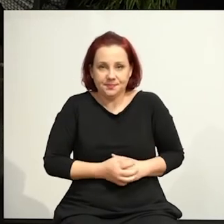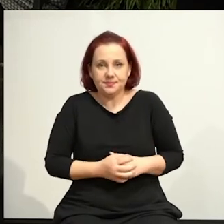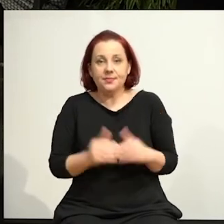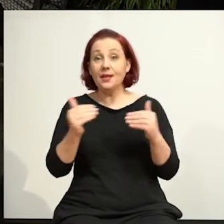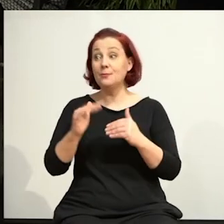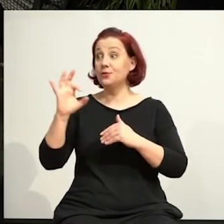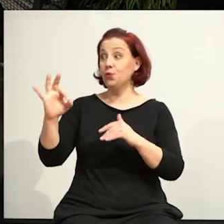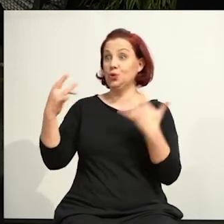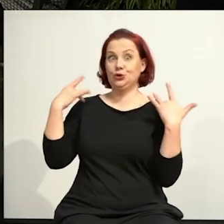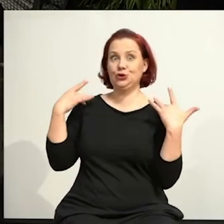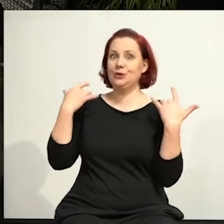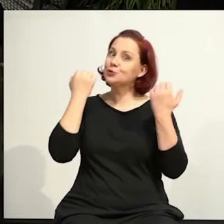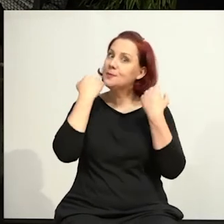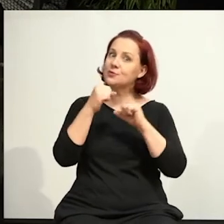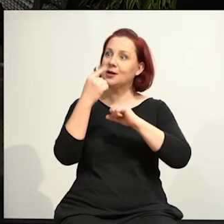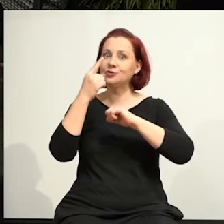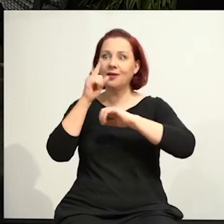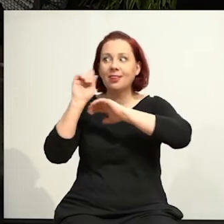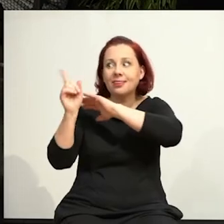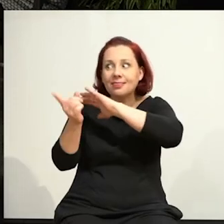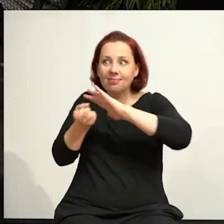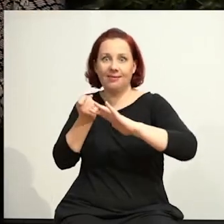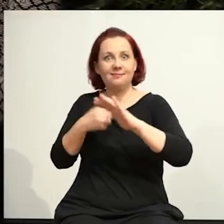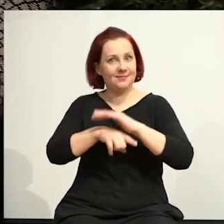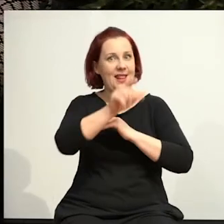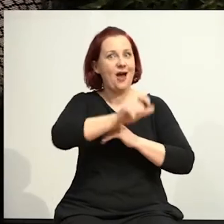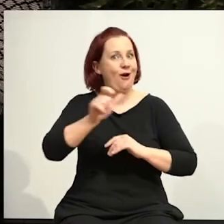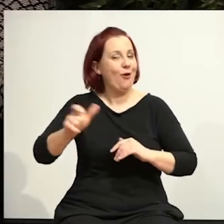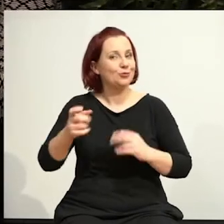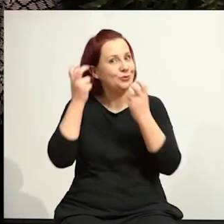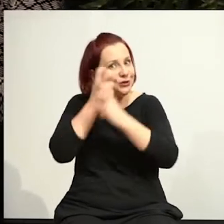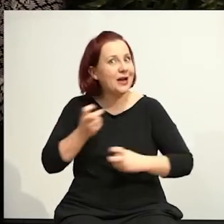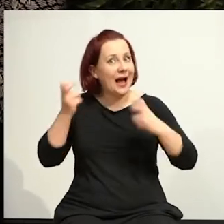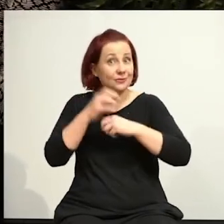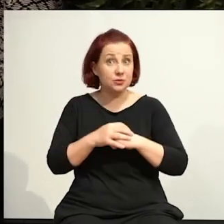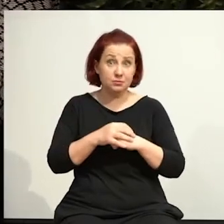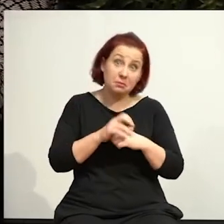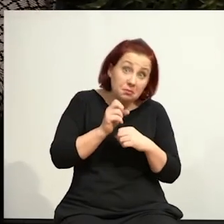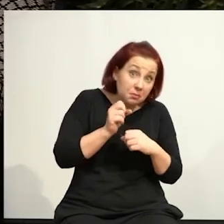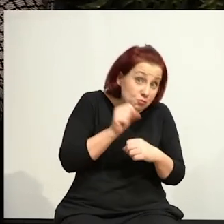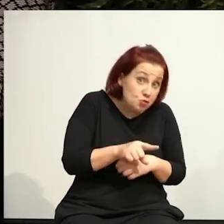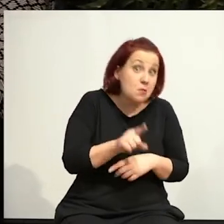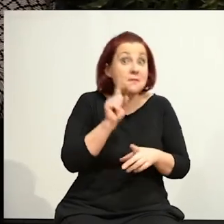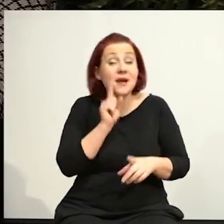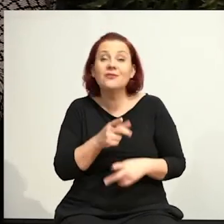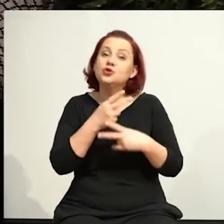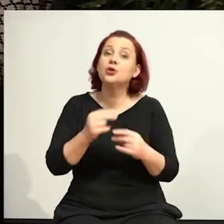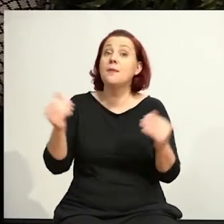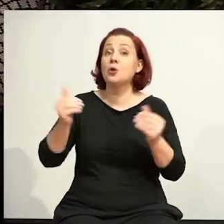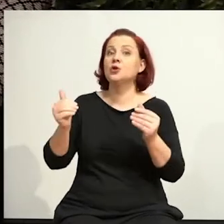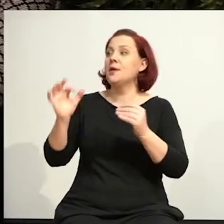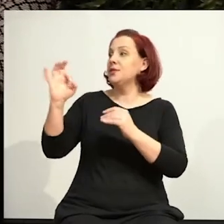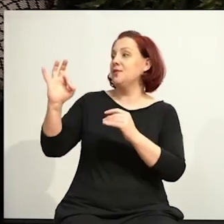bardziej pociągający dla potencjalnych czytelników, czytelniczek. Czy tak jest? Czy my możemy się dzisiaj jakoś w tym losie Norwida